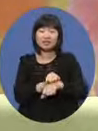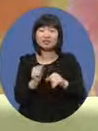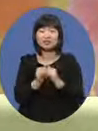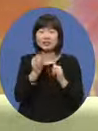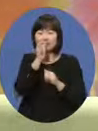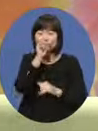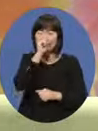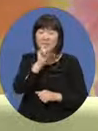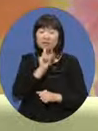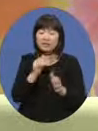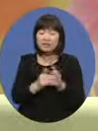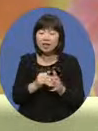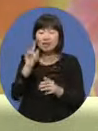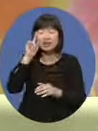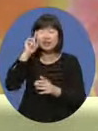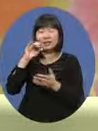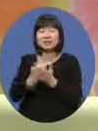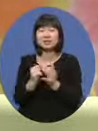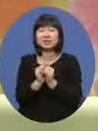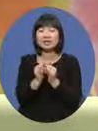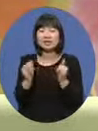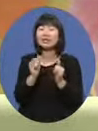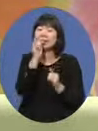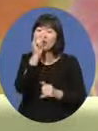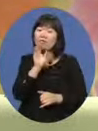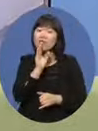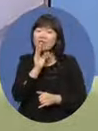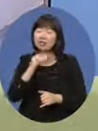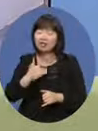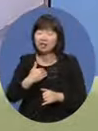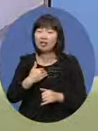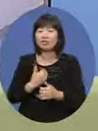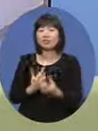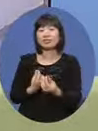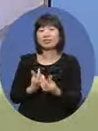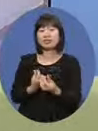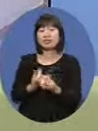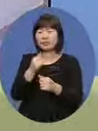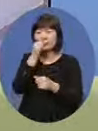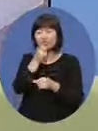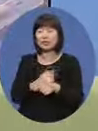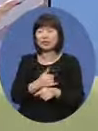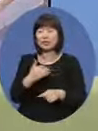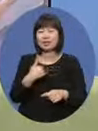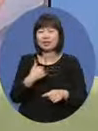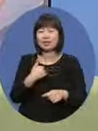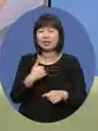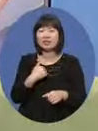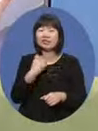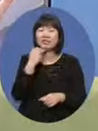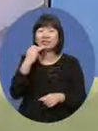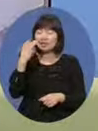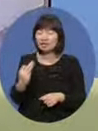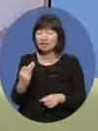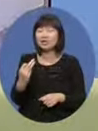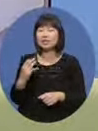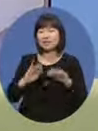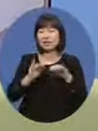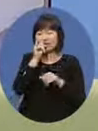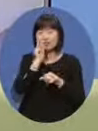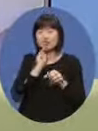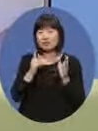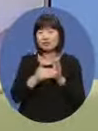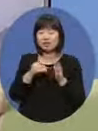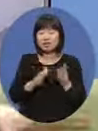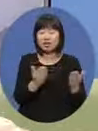일 잘하는 동서들 때문에 스트레스 받는 사람도 정말 많거든요. 이제 저희 집 동서가 그런 편이에요. 저는 제 동서하고 13살이 차이가 나는데요. 네. 그